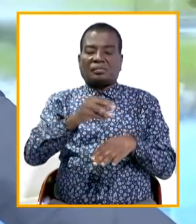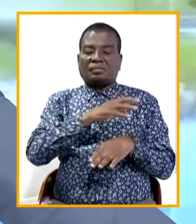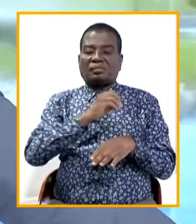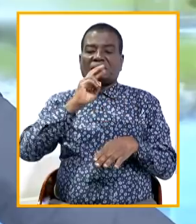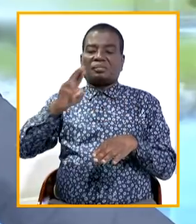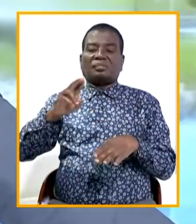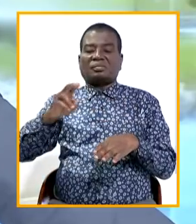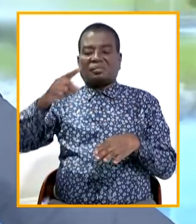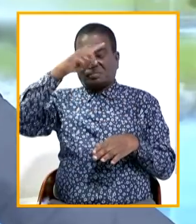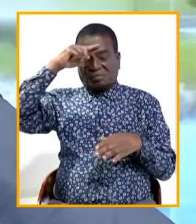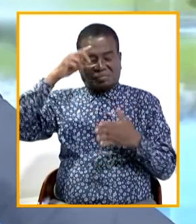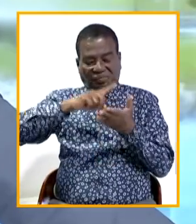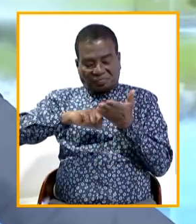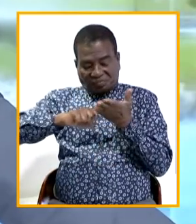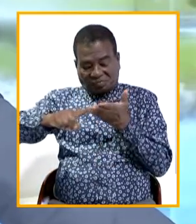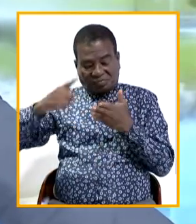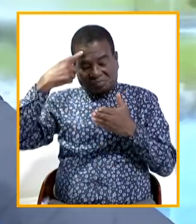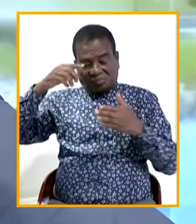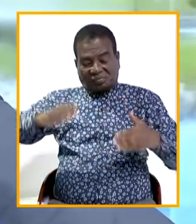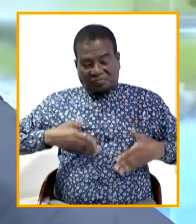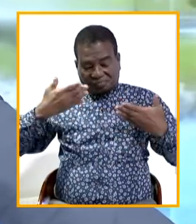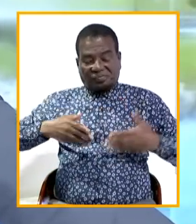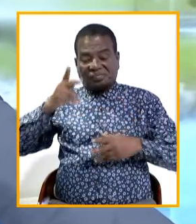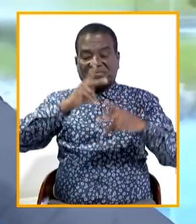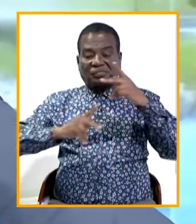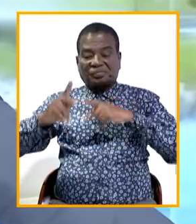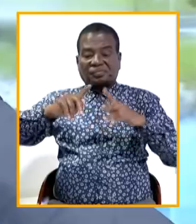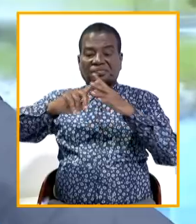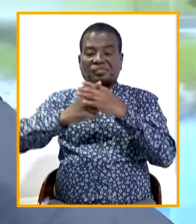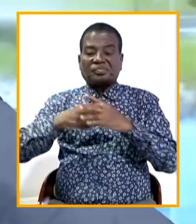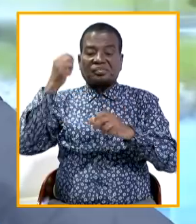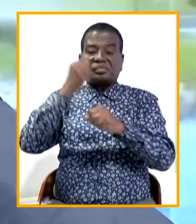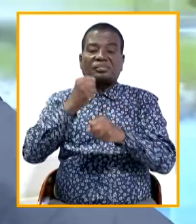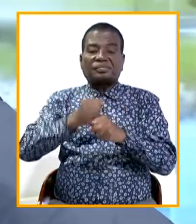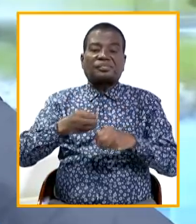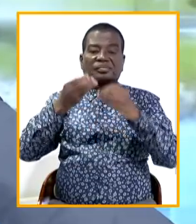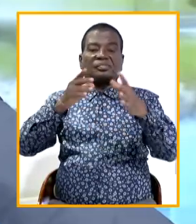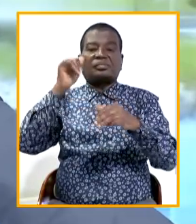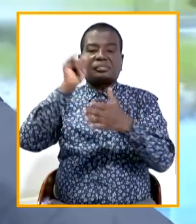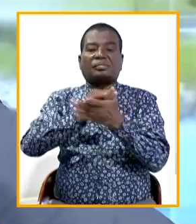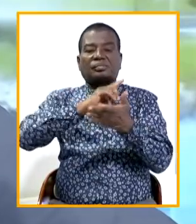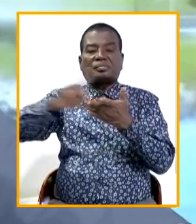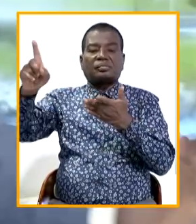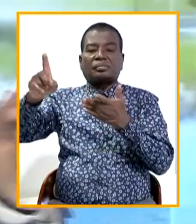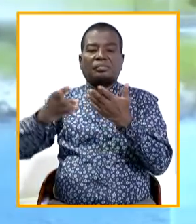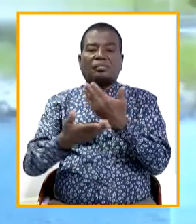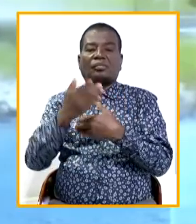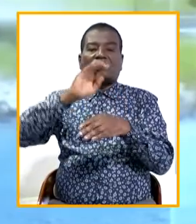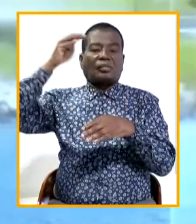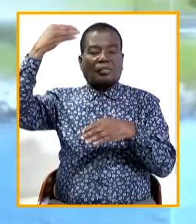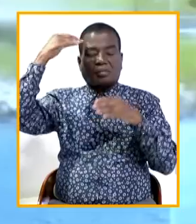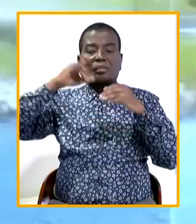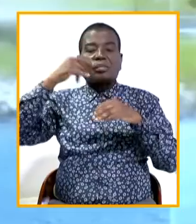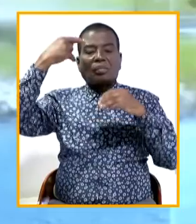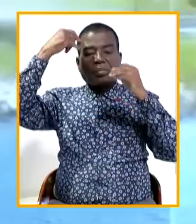ou bitumé pour le bonheur des populations. Le top départ des travaux a été donné cette semaine par le ministre gouverneur du district autonome